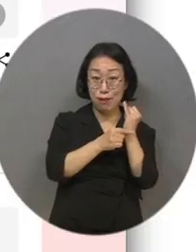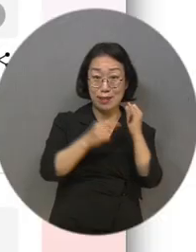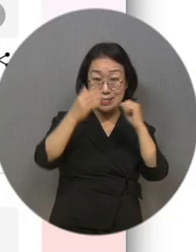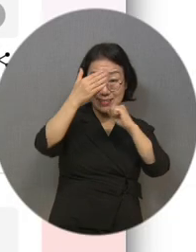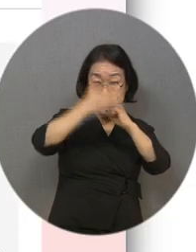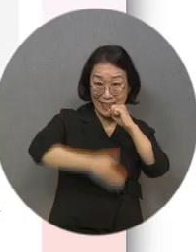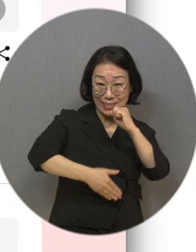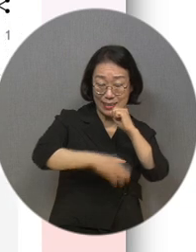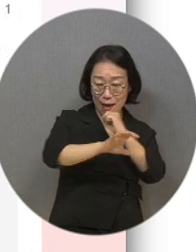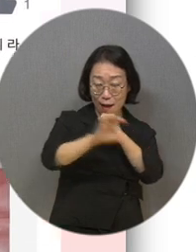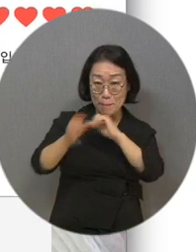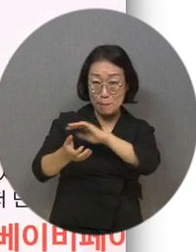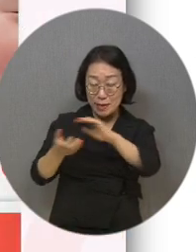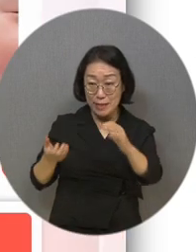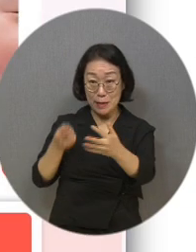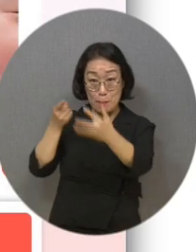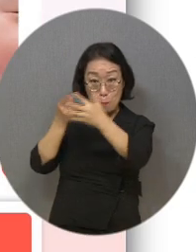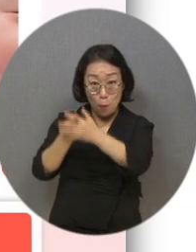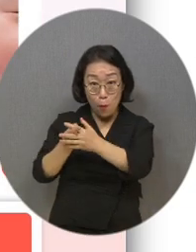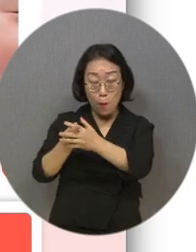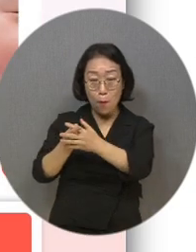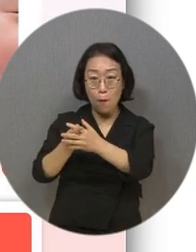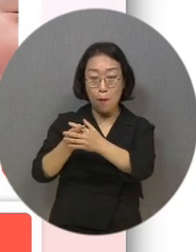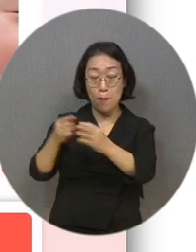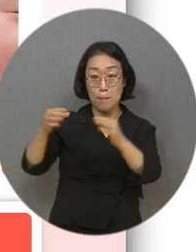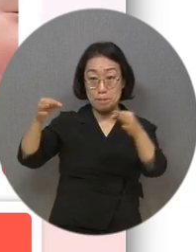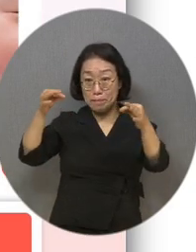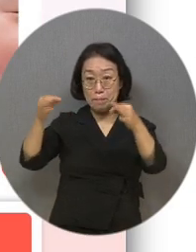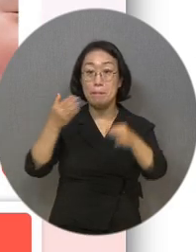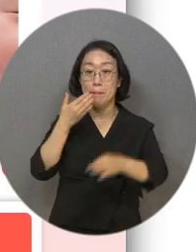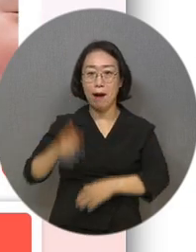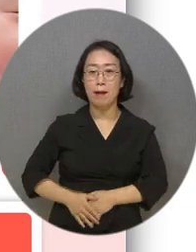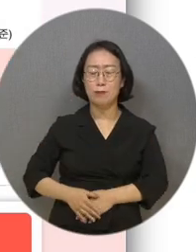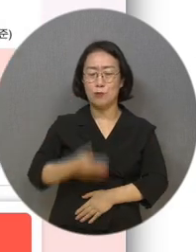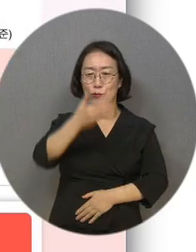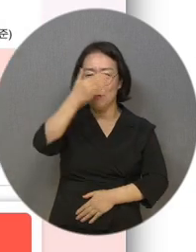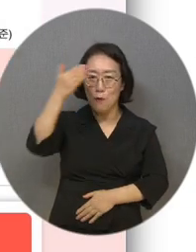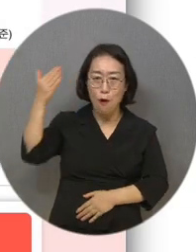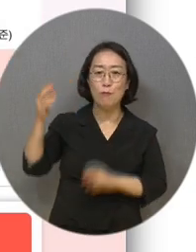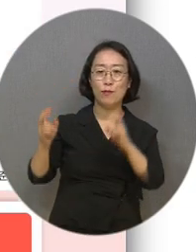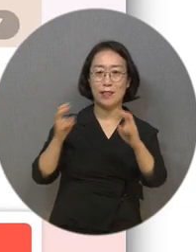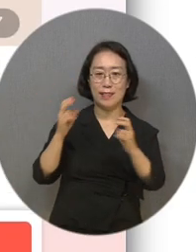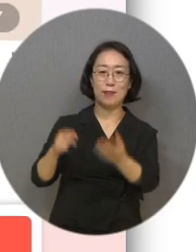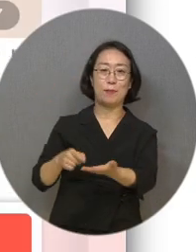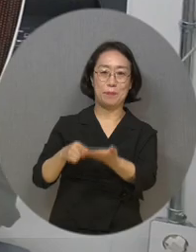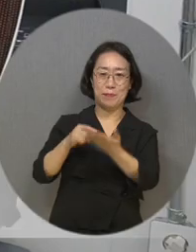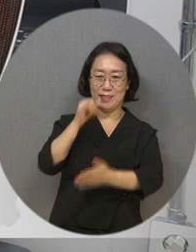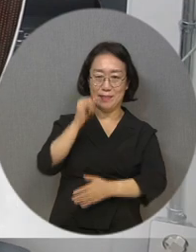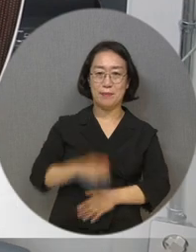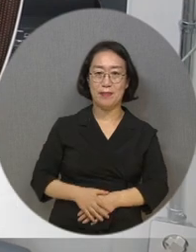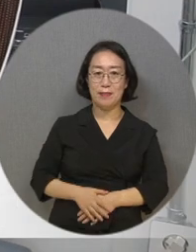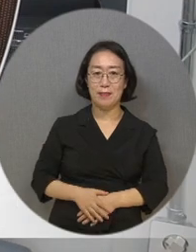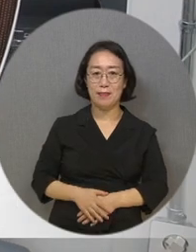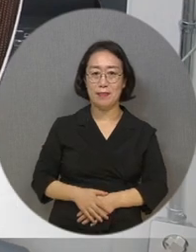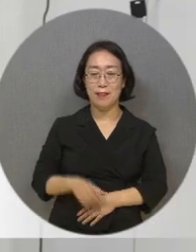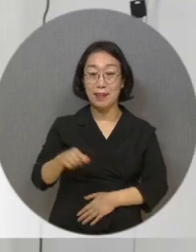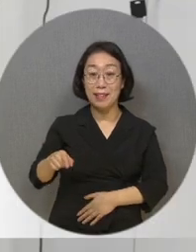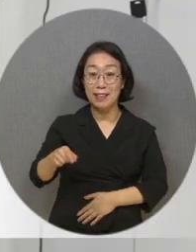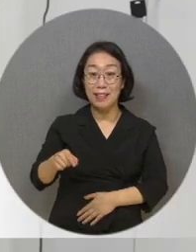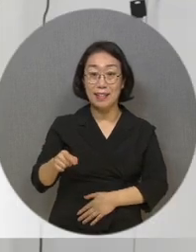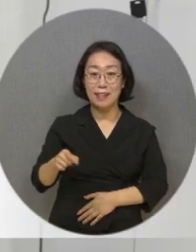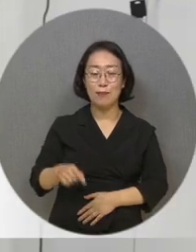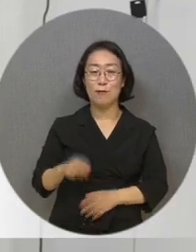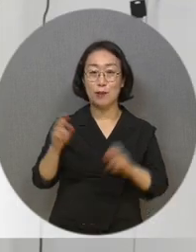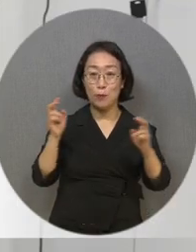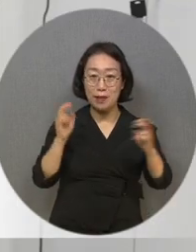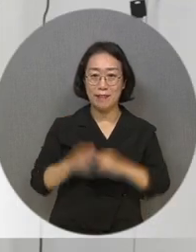예측하는 이미지 딥러닝 AI 기술로 선풍을 일으킨 젊은 기업이 주목받고 있습니다. 이 베이비 페이스는 임신